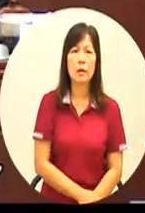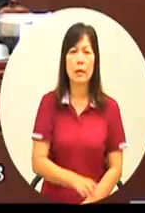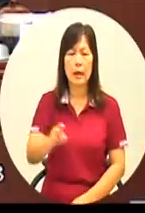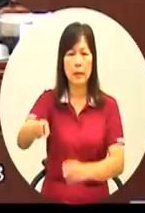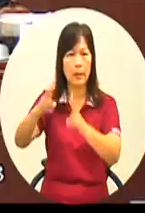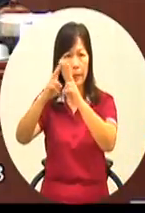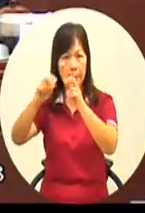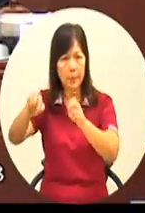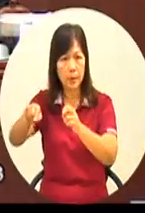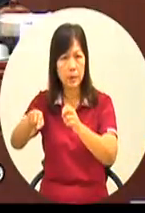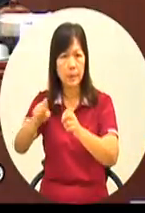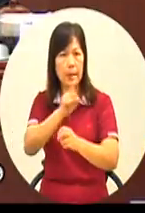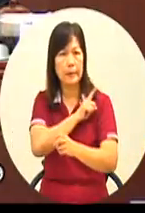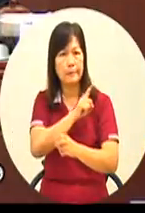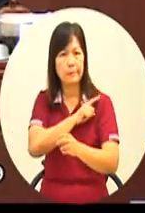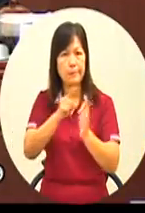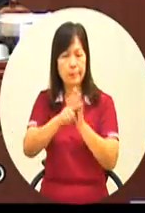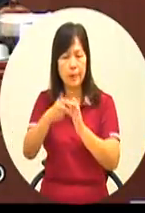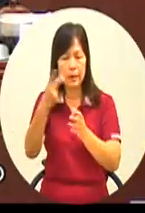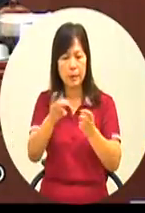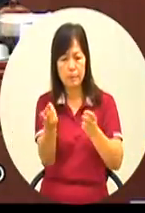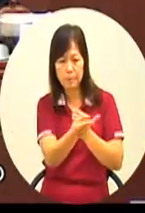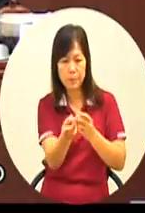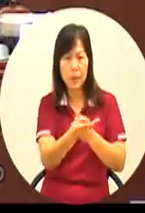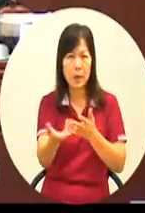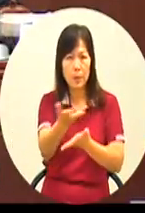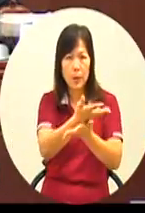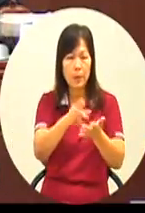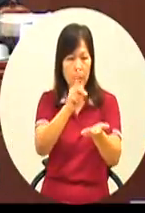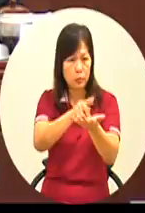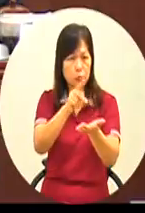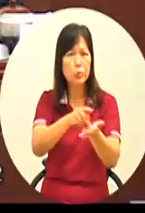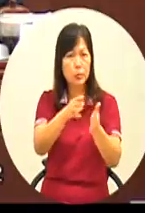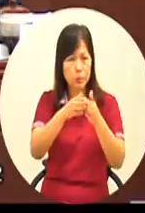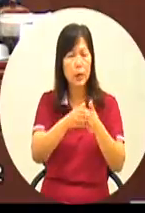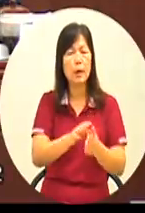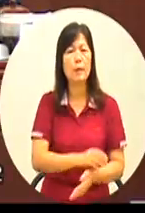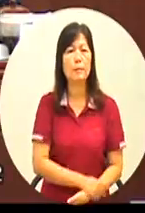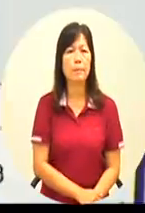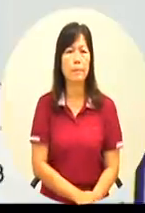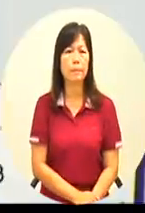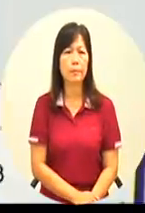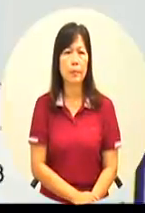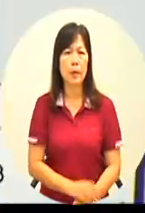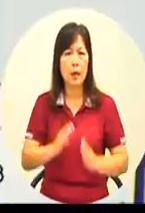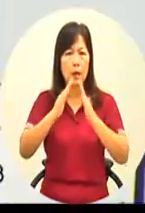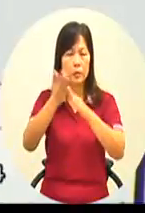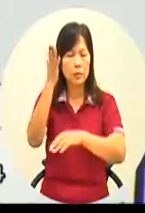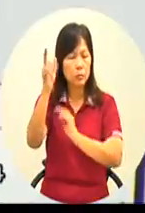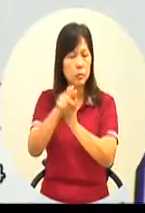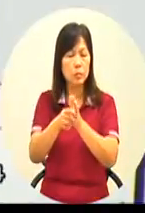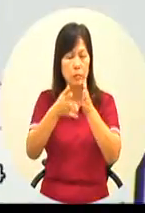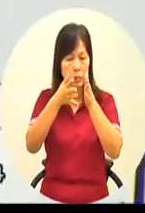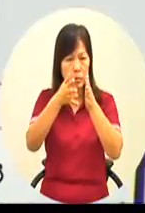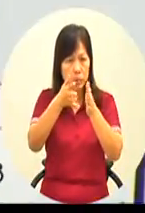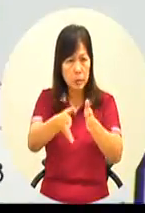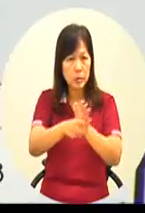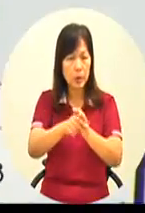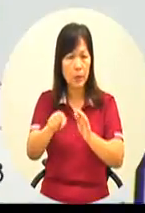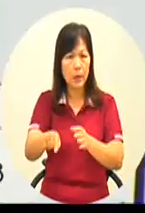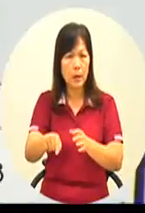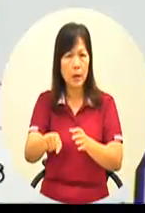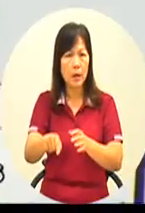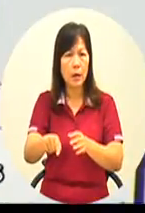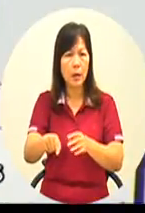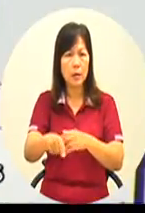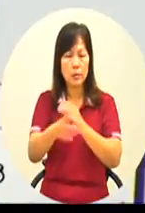他们未来自己再去跟国有财产署进行租用。 好，所以市府的方向是朝向，就是说 是朝向这个， 把我们整